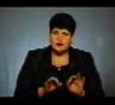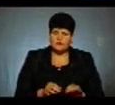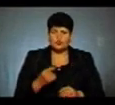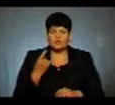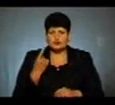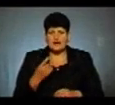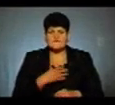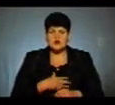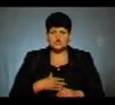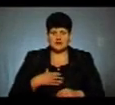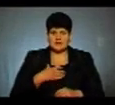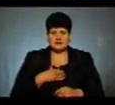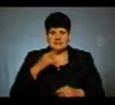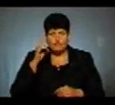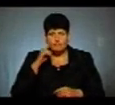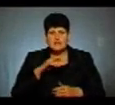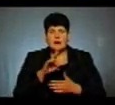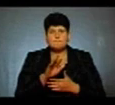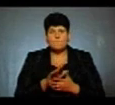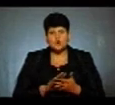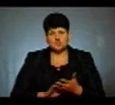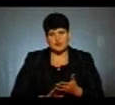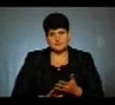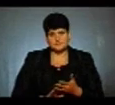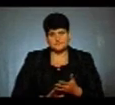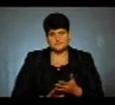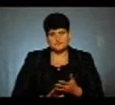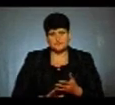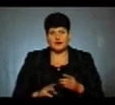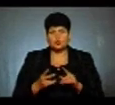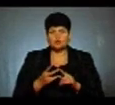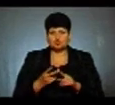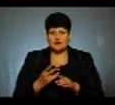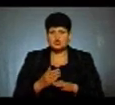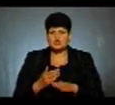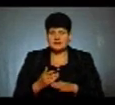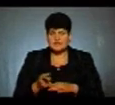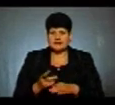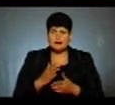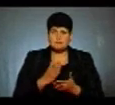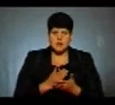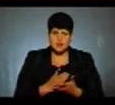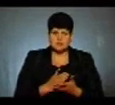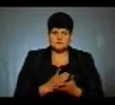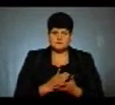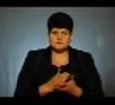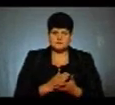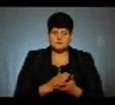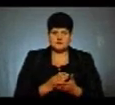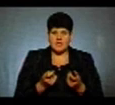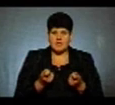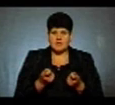важливих предметів – це вміння прощати. Друга частина курсу, вона в собі має